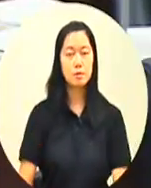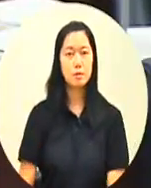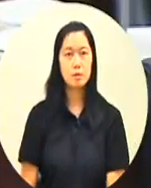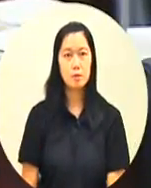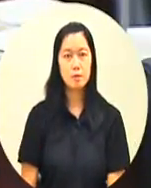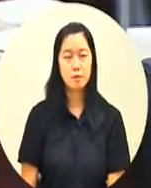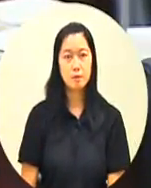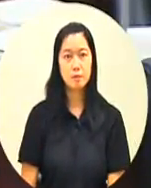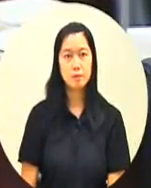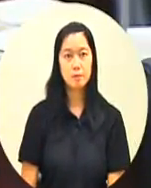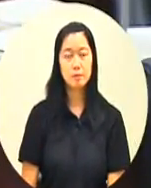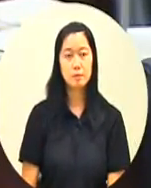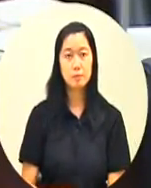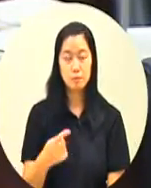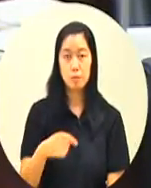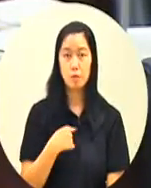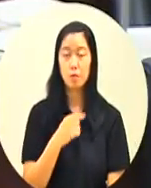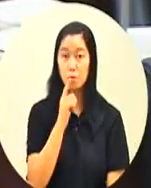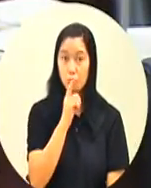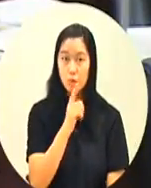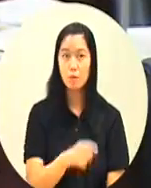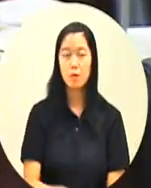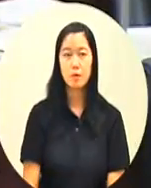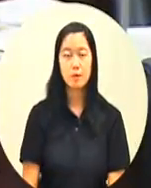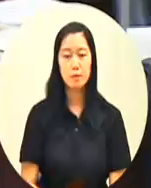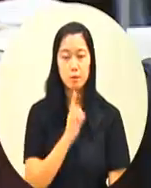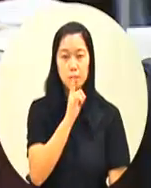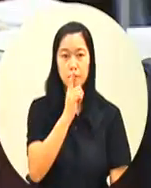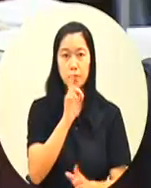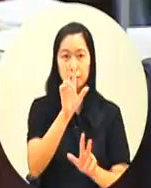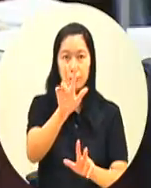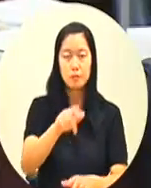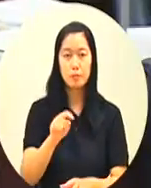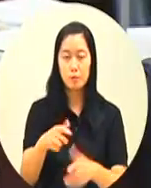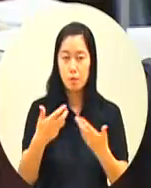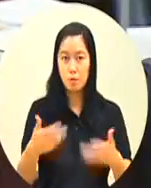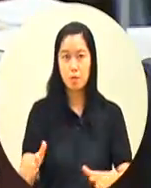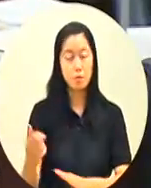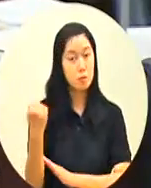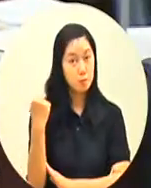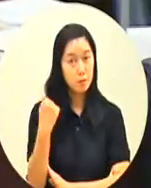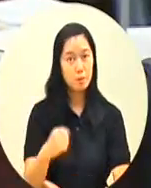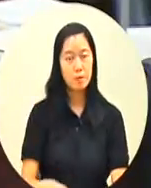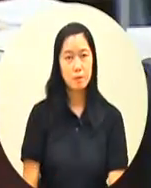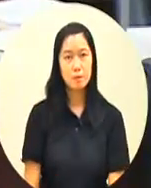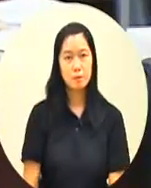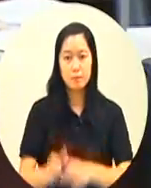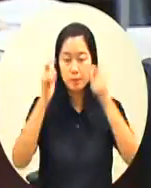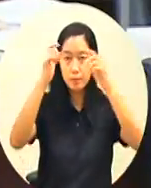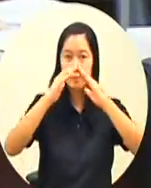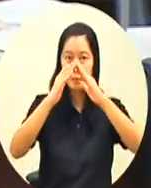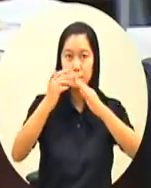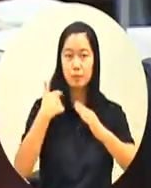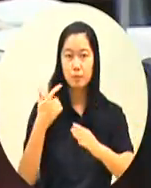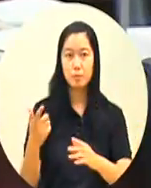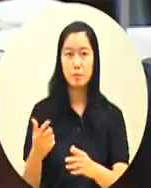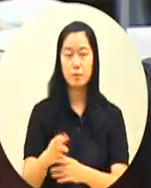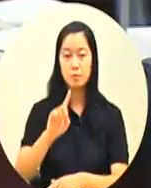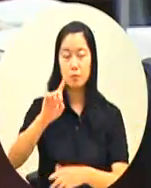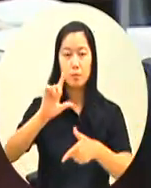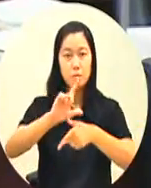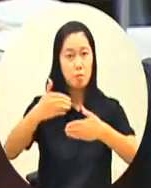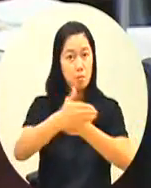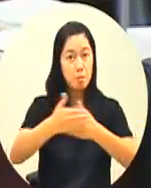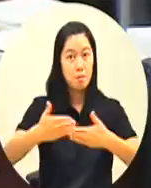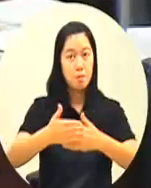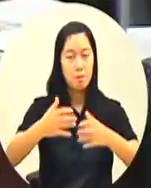部分其实我要去讲出这件事情。所以在大家很多努力之下，其实高雄土生土长的一卡通好不容易在这么多